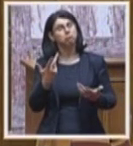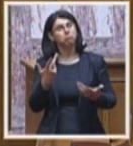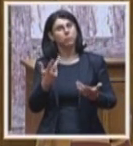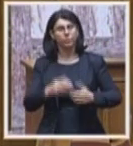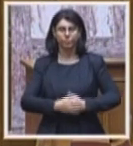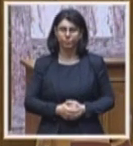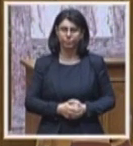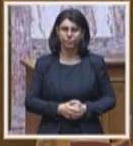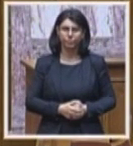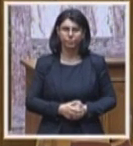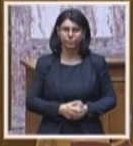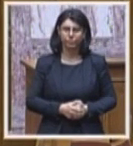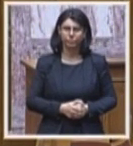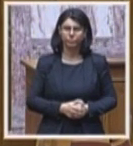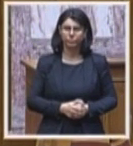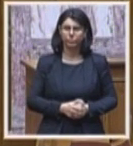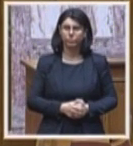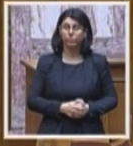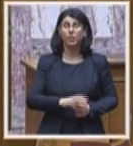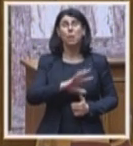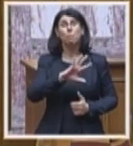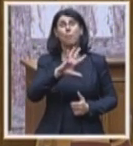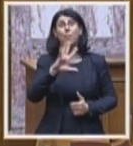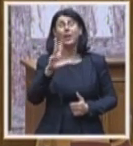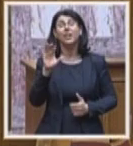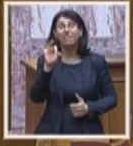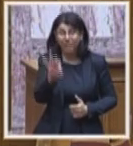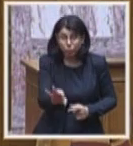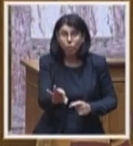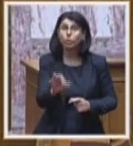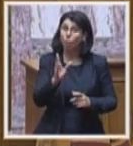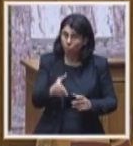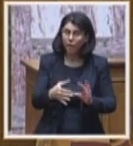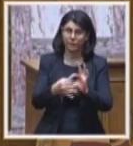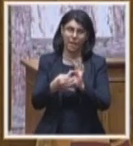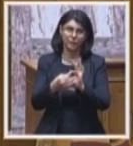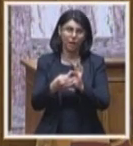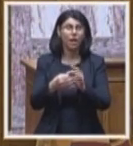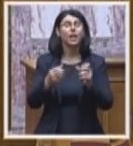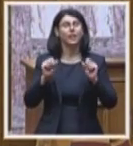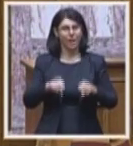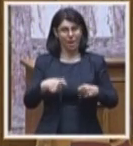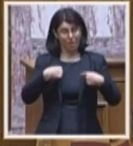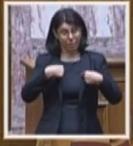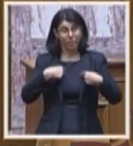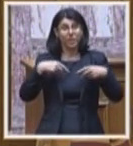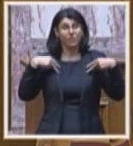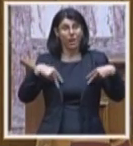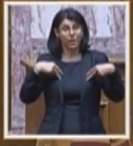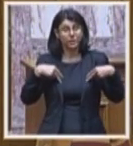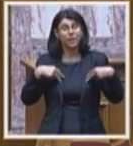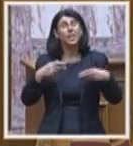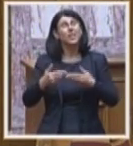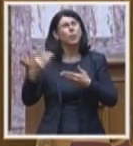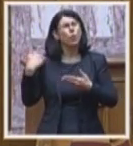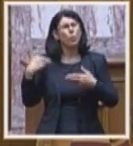πολιτεία. Αλλά έως ότου αυτό γίνει πραγματικότητα, ναι, αυτή η κυβέρνηση και η